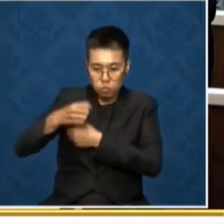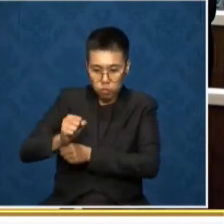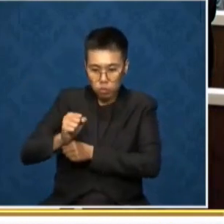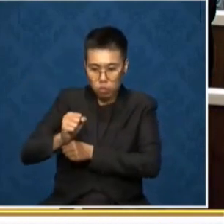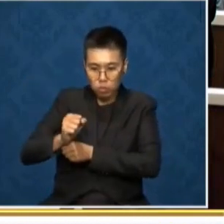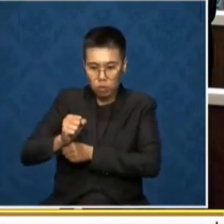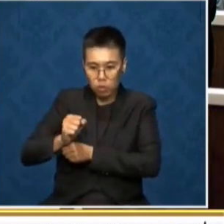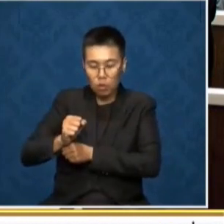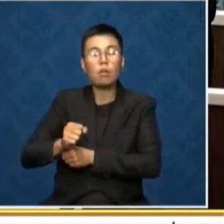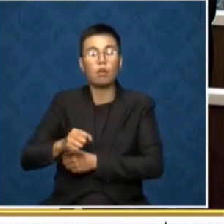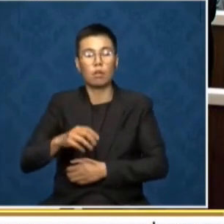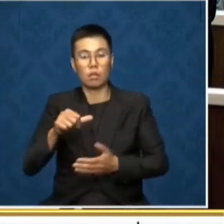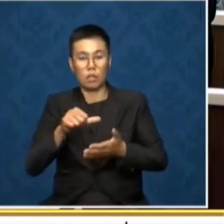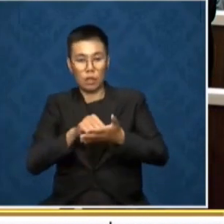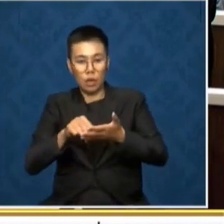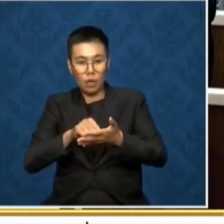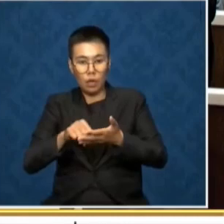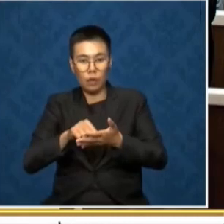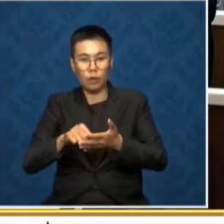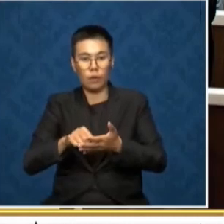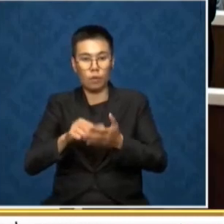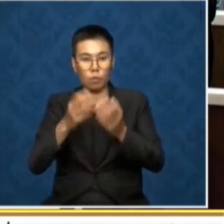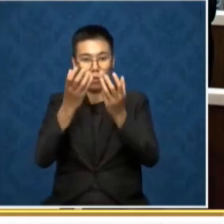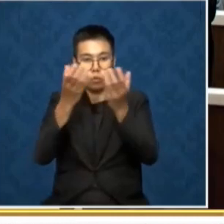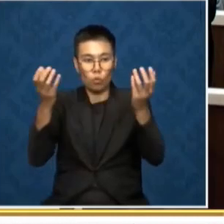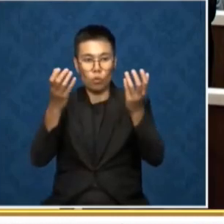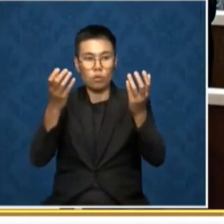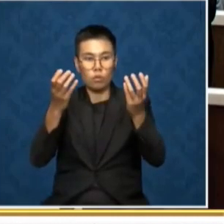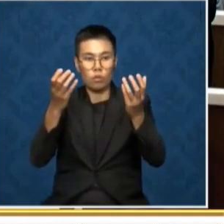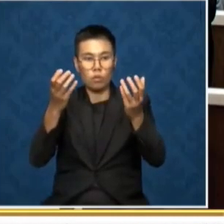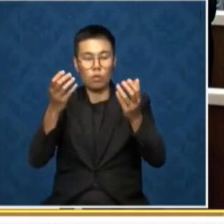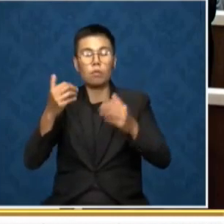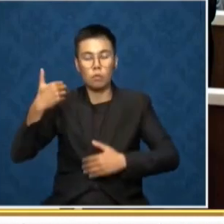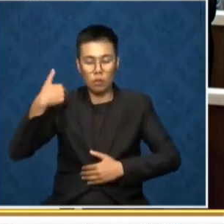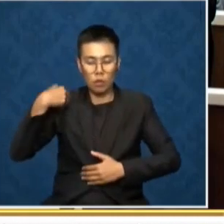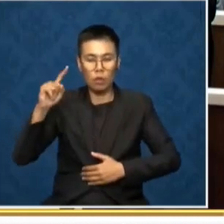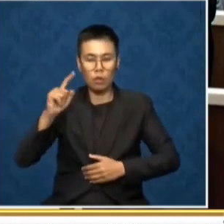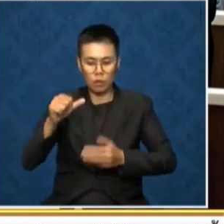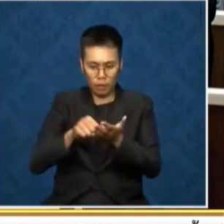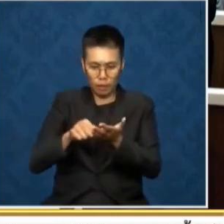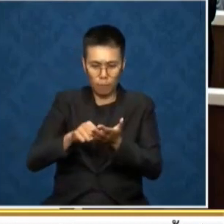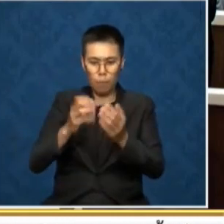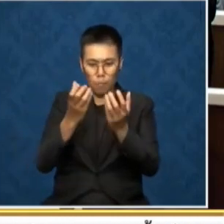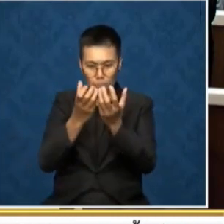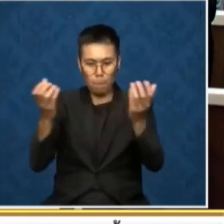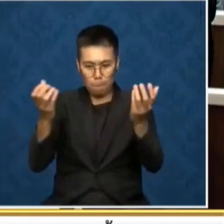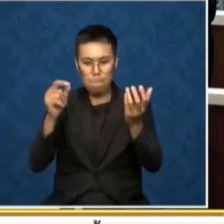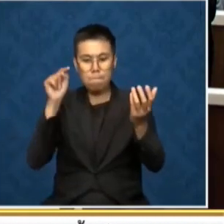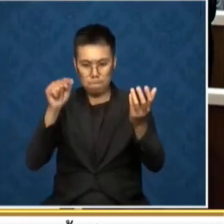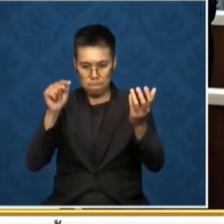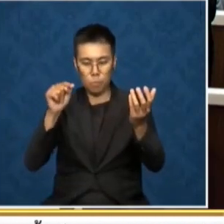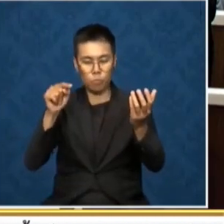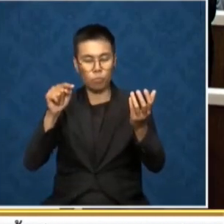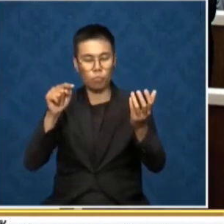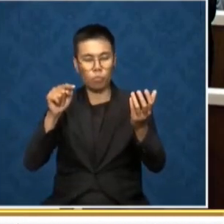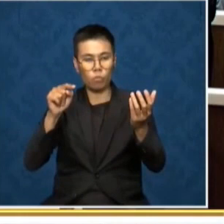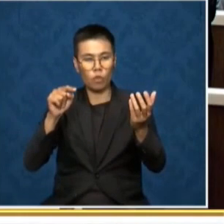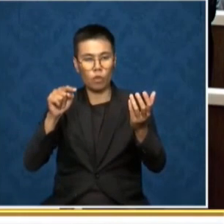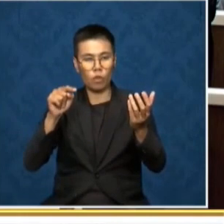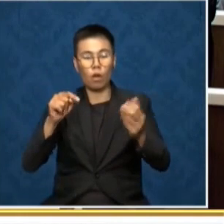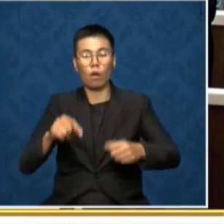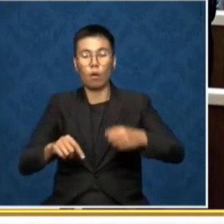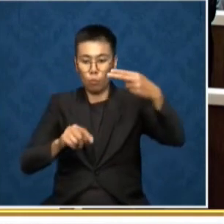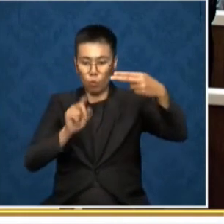ดยืนในการแก้ไขรัฐธรรมนูญมาโดยตลอดครับว่าการแก้ไขรัฐธรรมนูญนั้นจะต้องไม่แตะหมวด